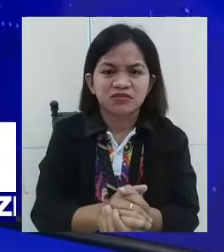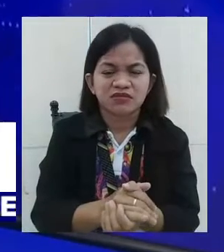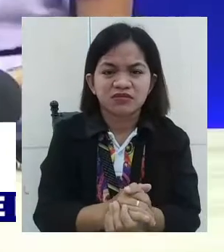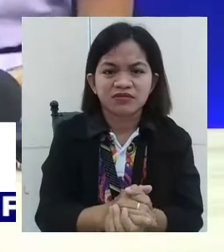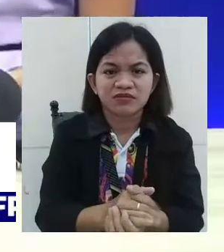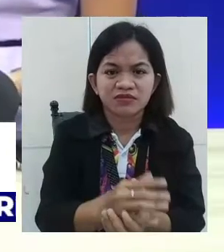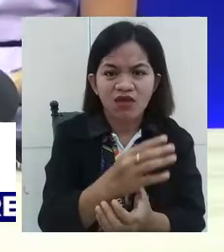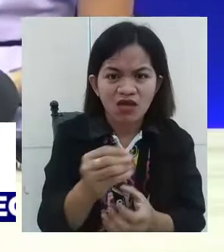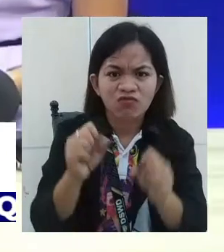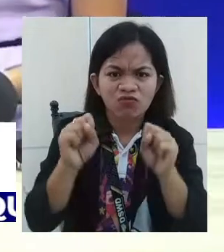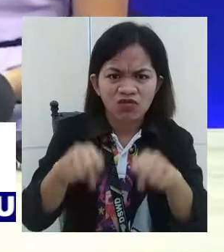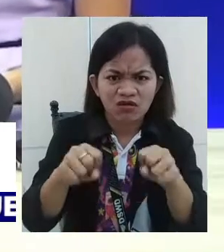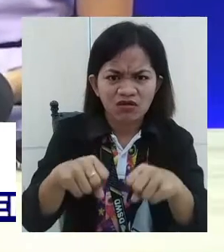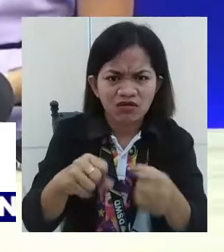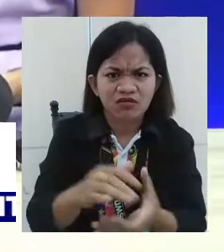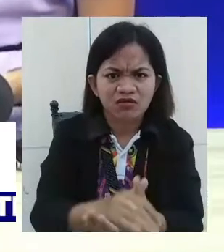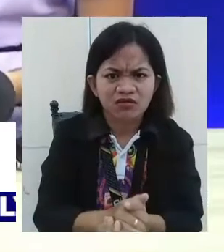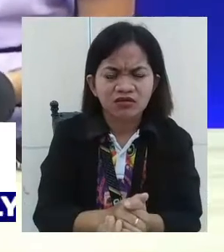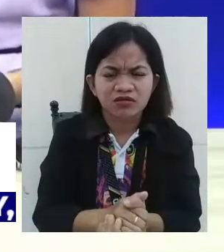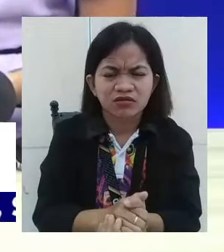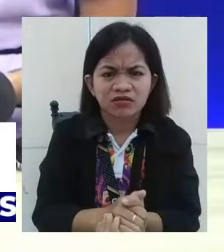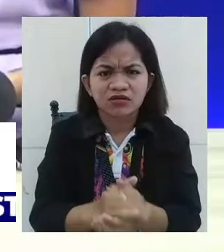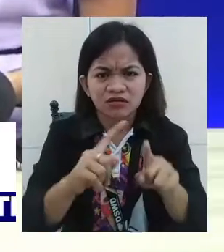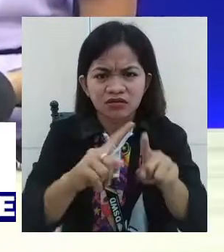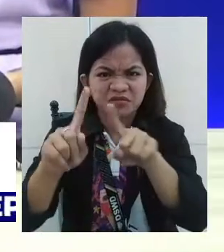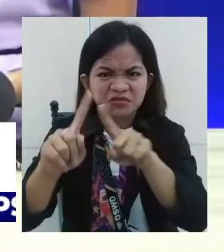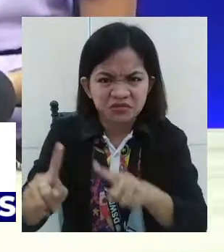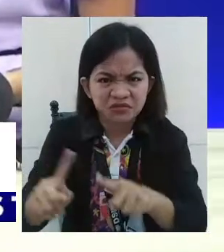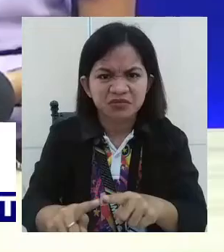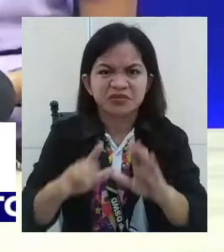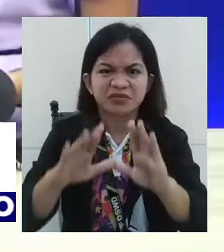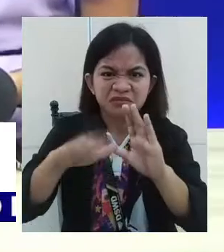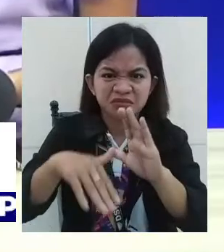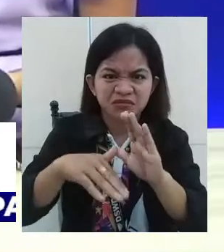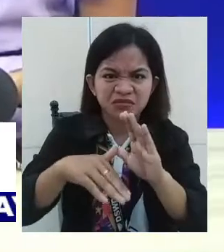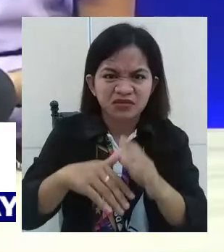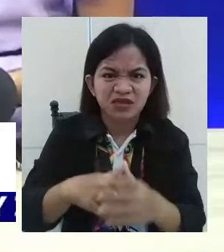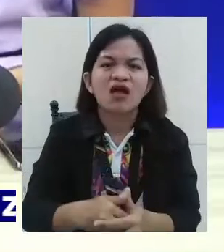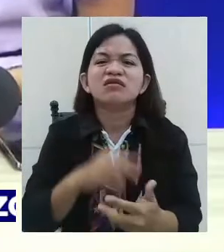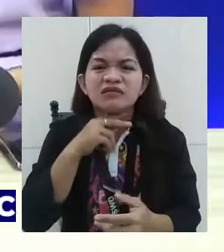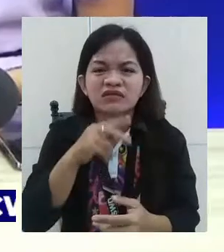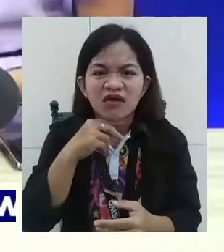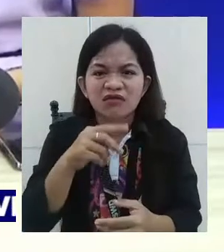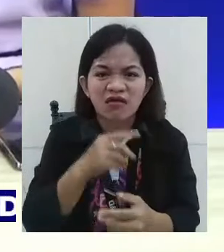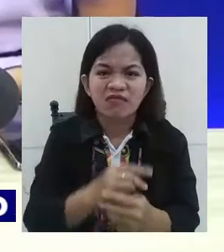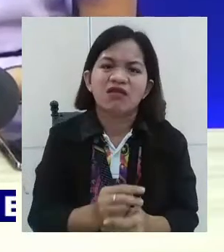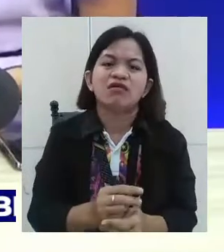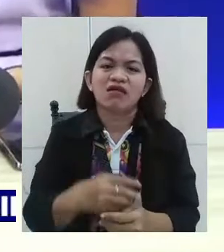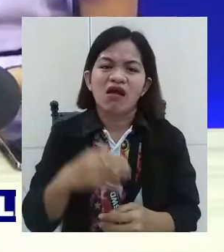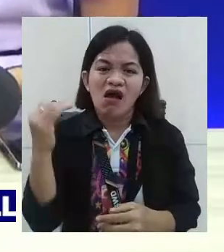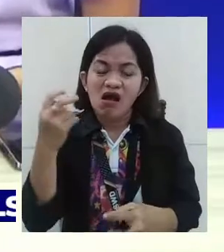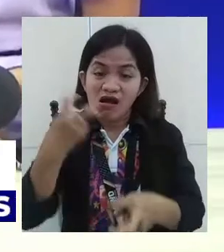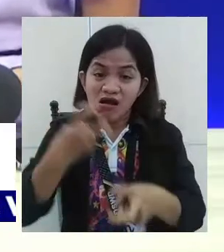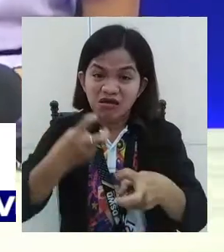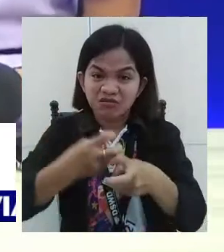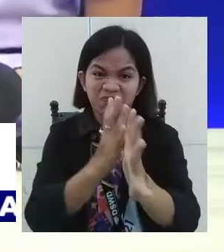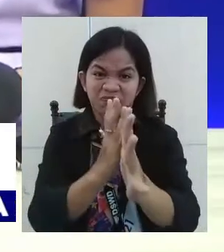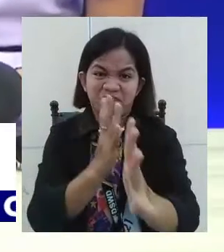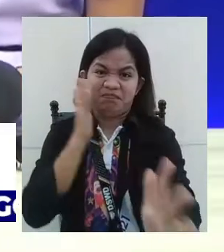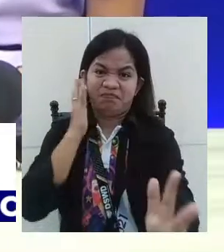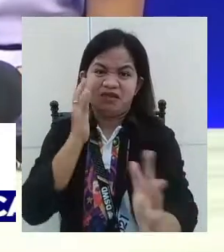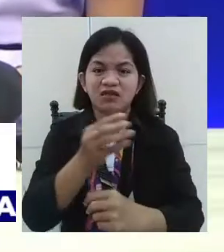mga may kapansanan na hindi na siya nahihirapan pumila para maka-access ng programang iyon. So,